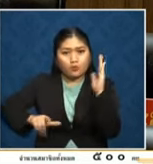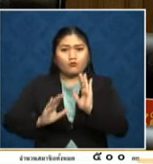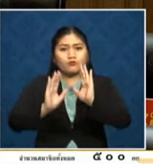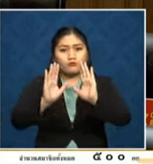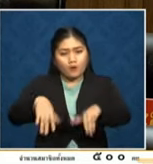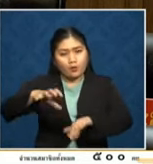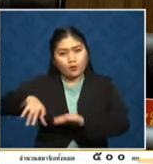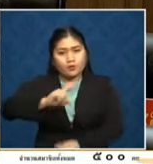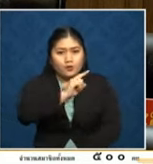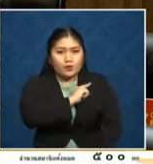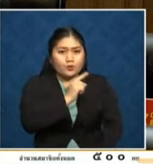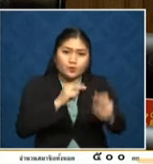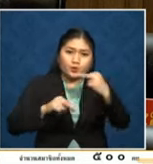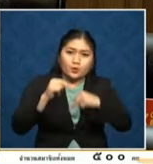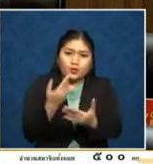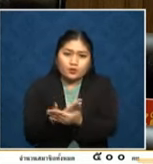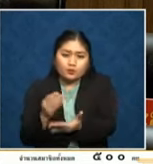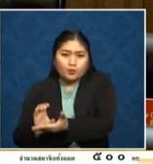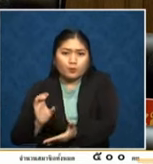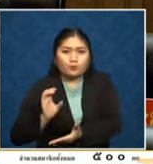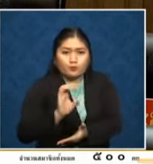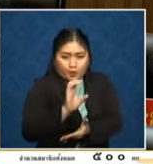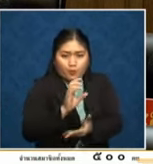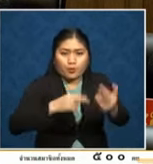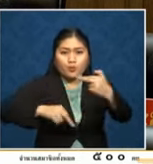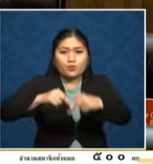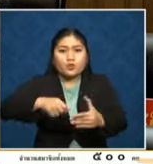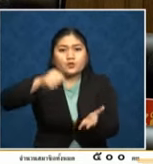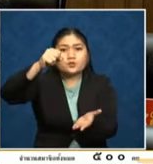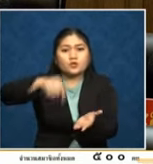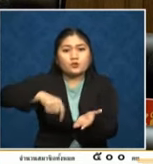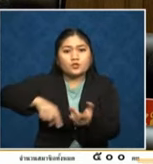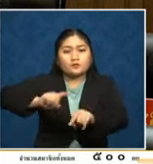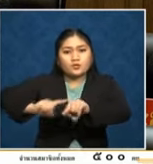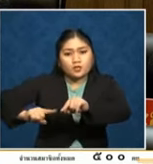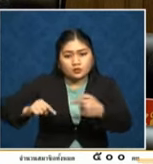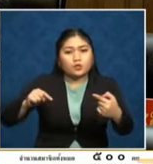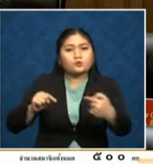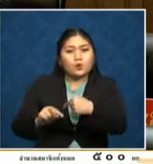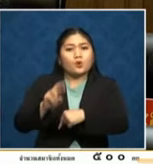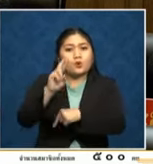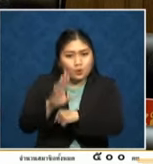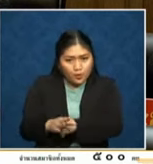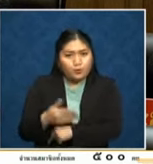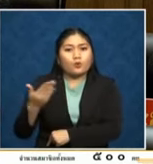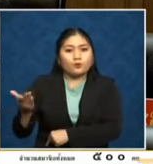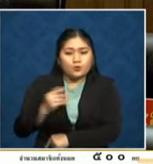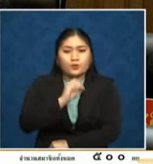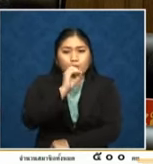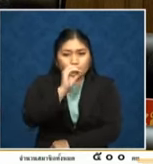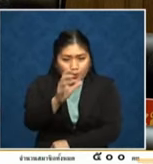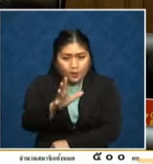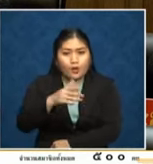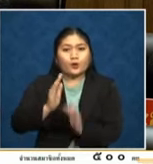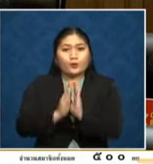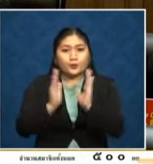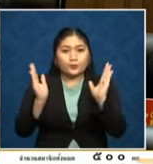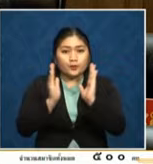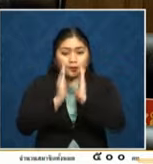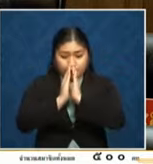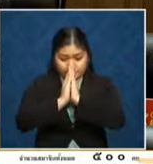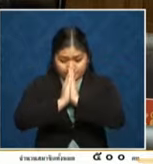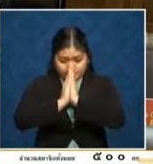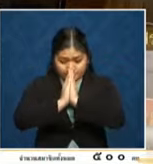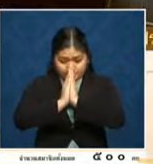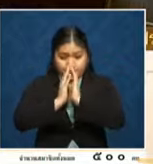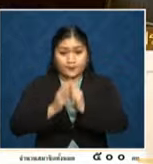คะช่วยดูแลในเรื่องของการจัดสรรงบประมาณปรับปรุงและซ่อมแซมระบบประปาหมู่บ้านตามที่ดิฉันได้กราบเรียนแล้วค่ะขอบพระคุณค่ะ